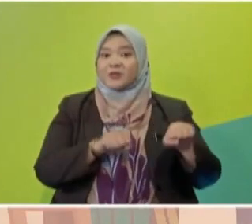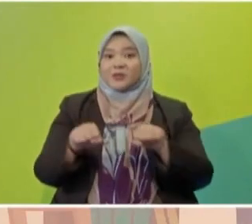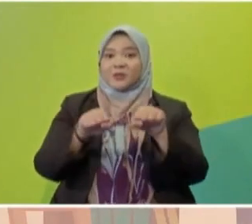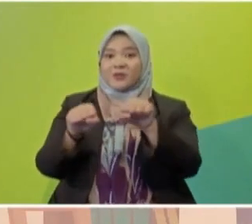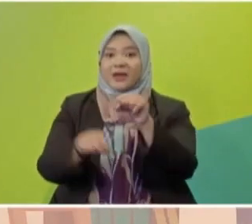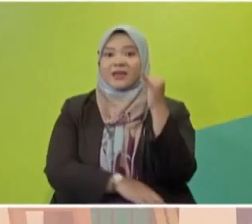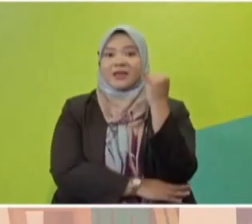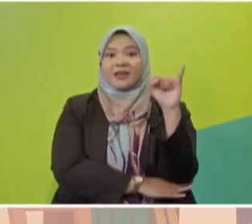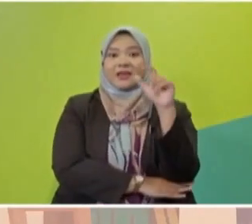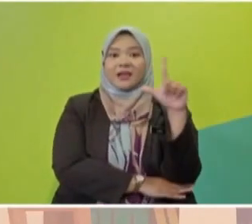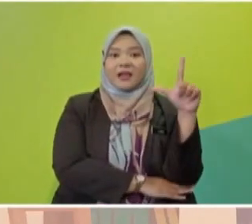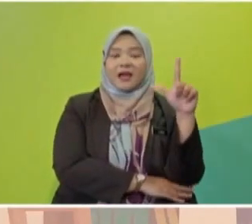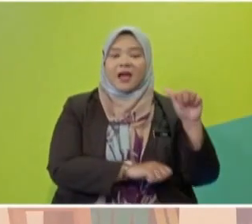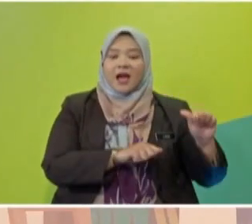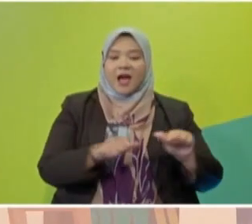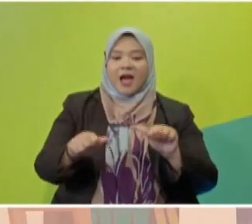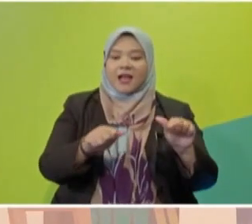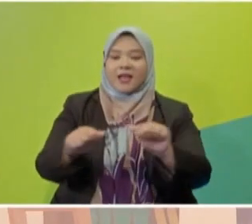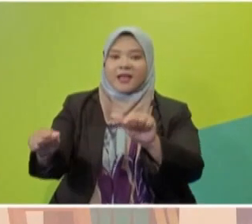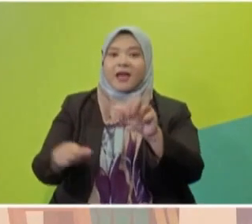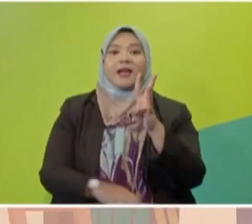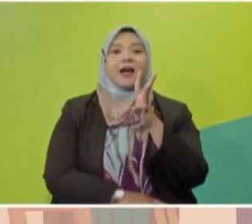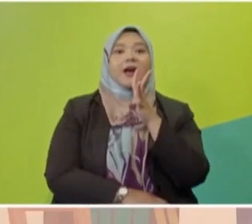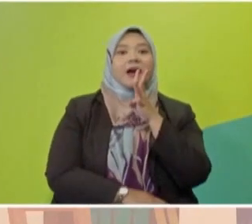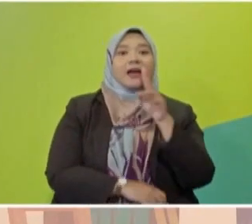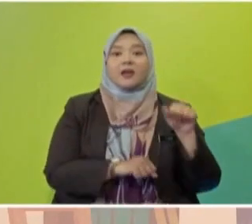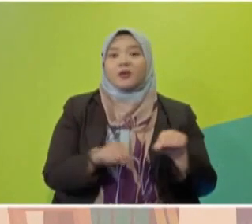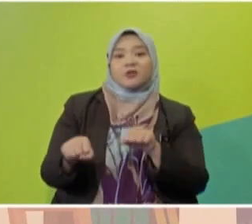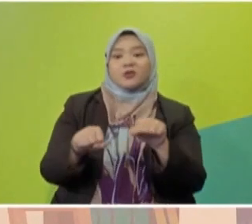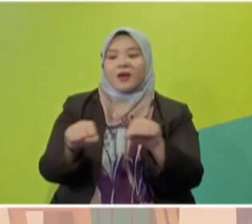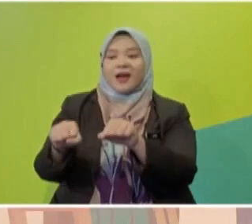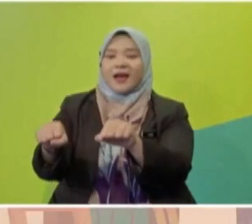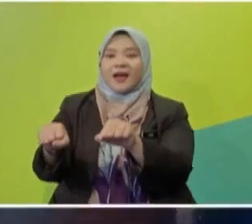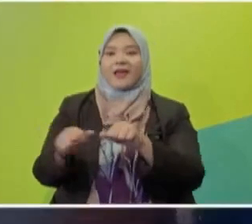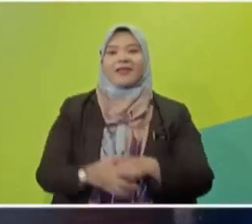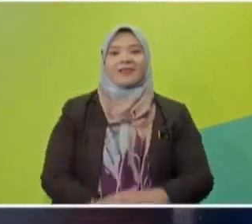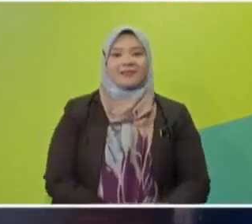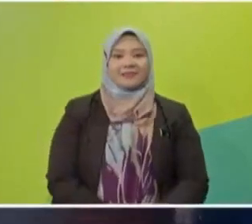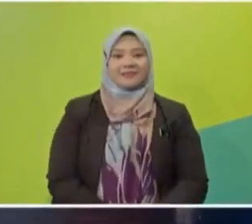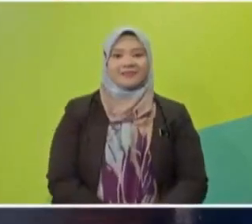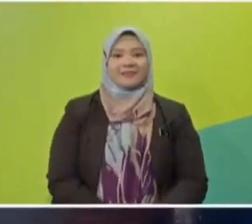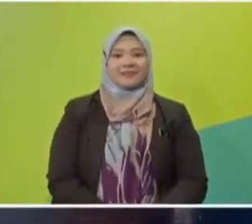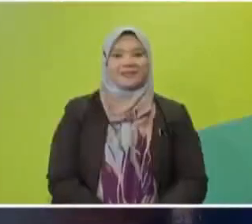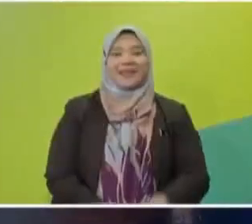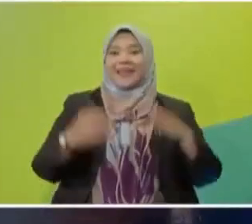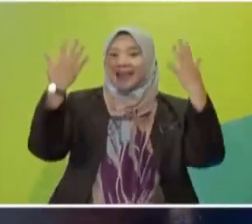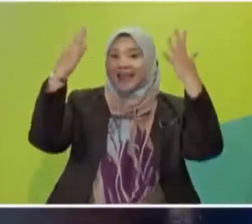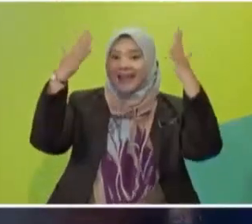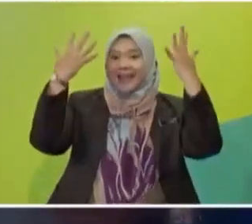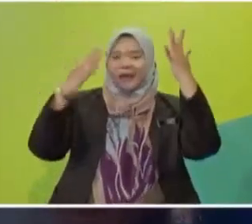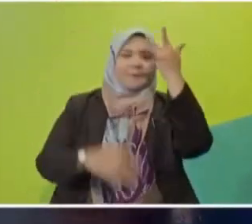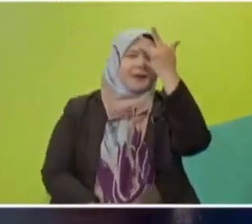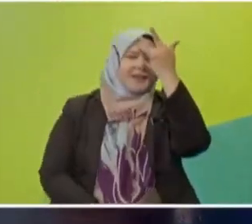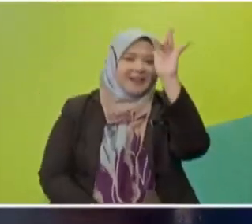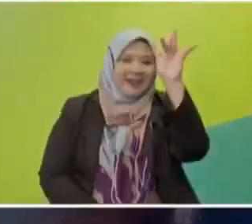aliran air sungai. Yeay! Lima wah untuk Irdina. Lima wah.